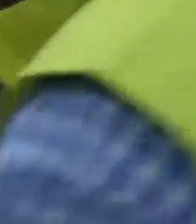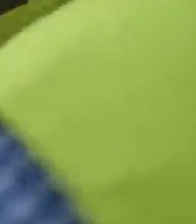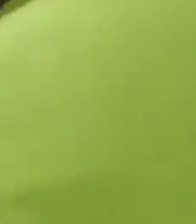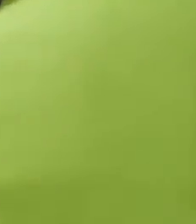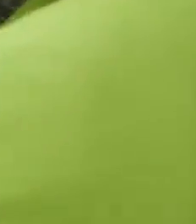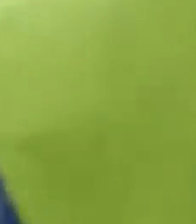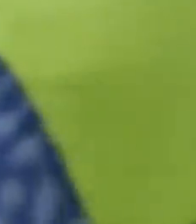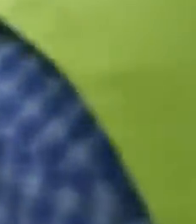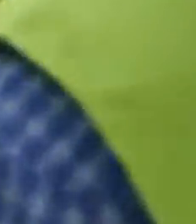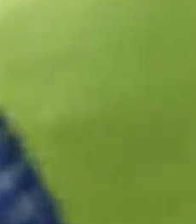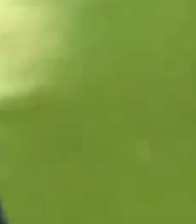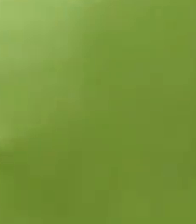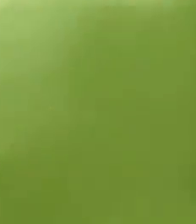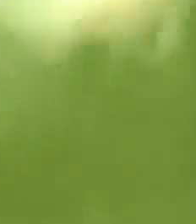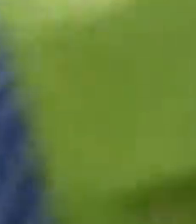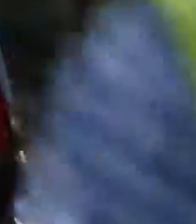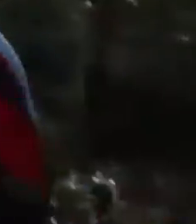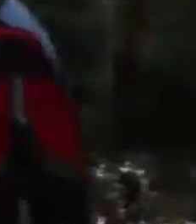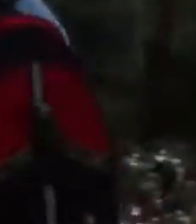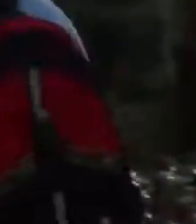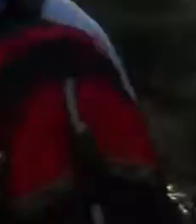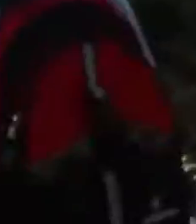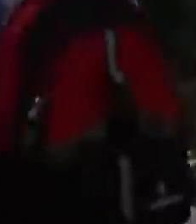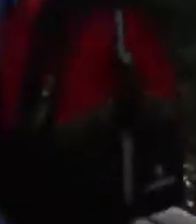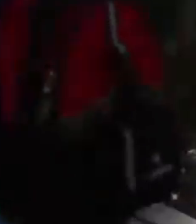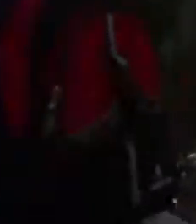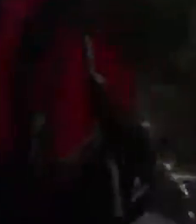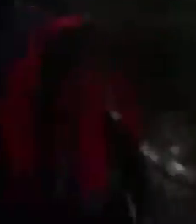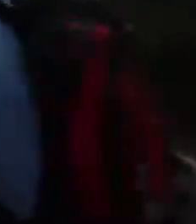장애가 없다는 거 아니에요, 무장. 이런 길에 하나도 그런 무장이구나.